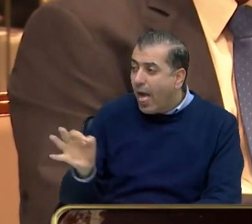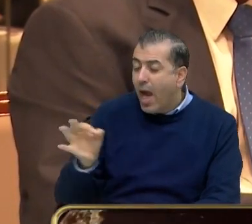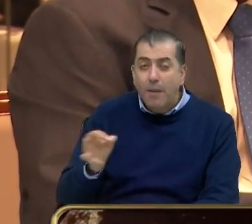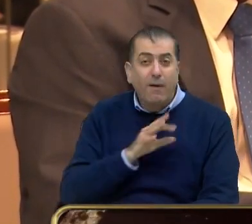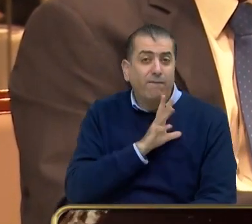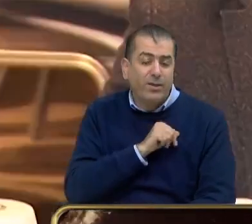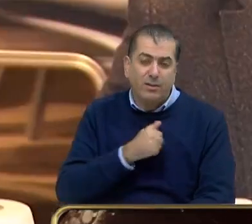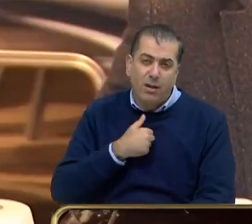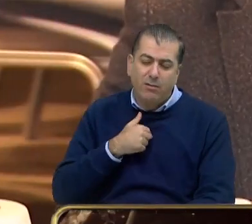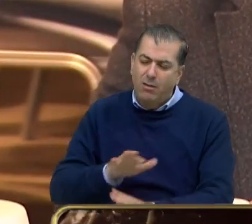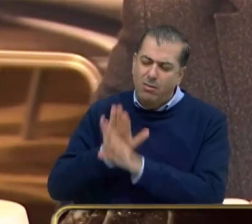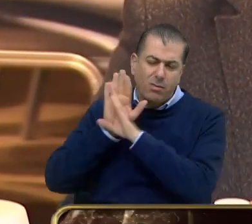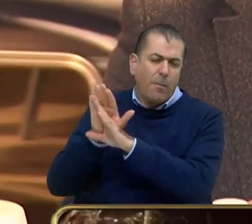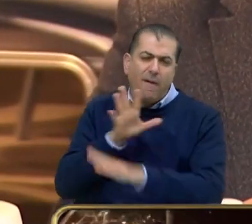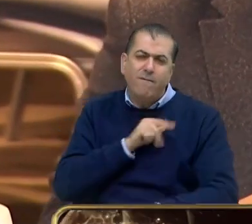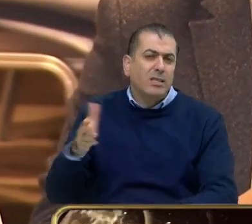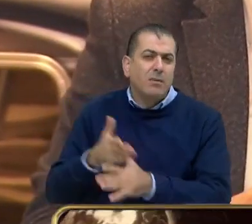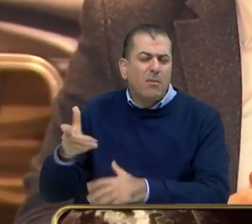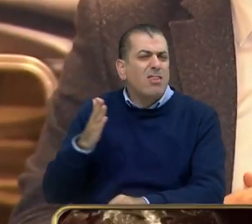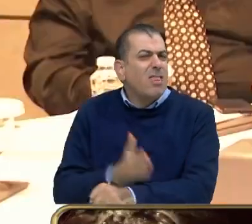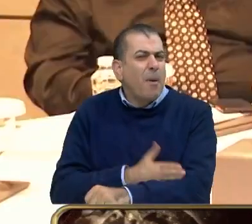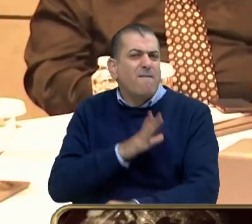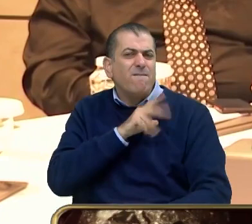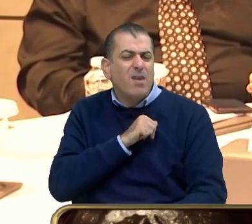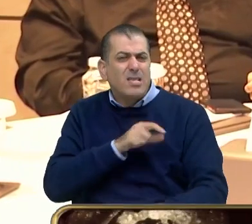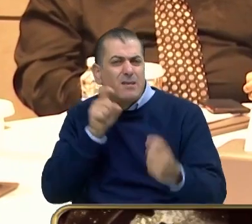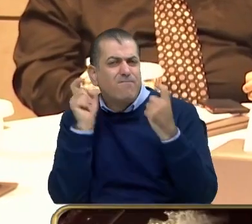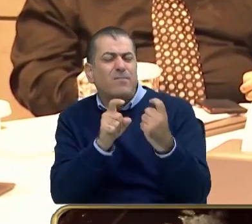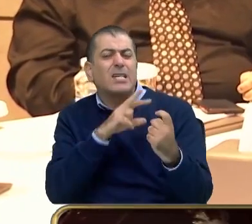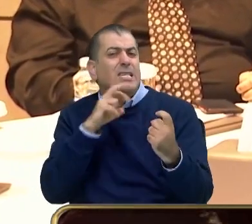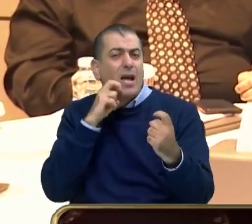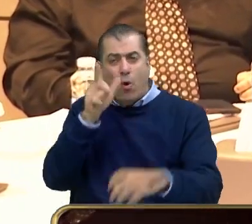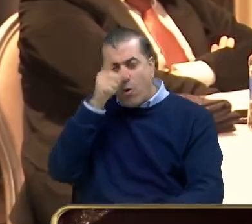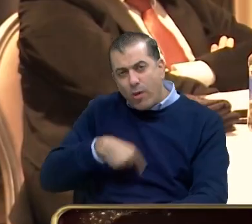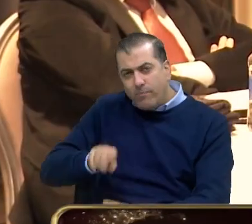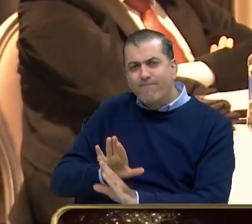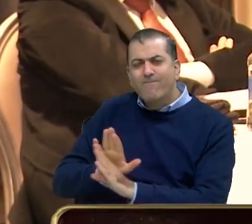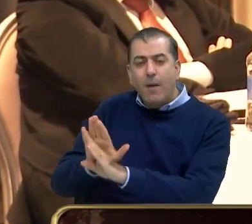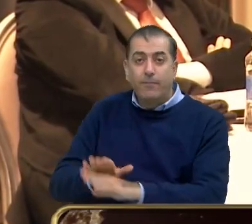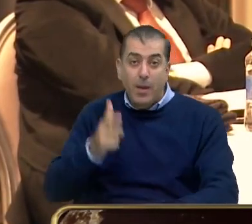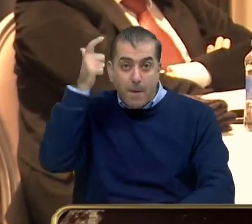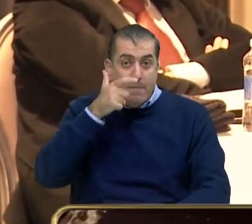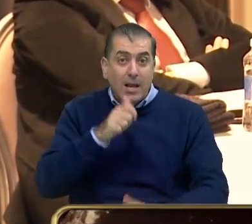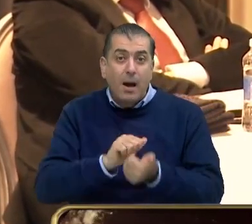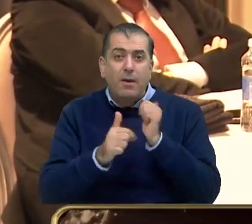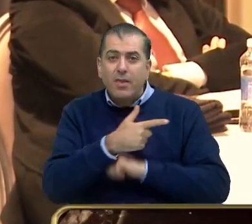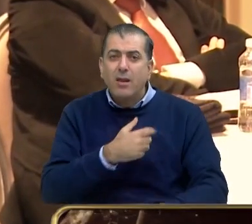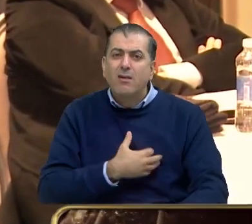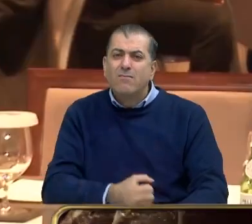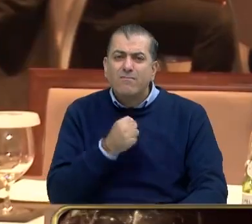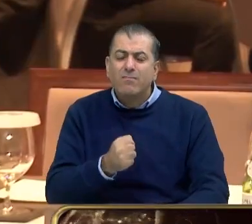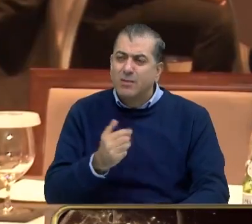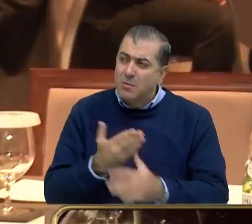كفاح الشعب الفلسطيني ونضاله من اجل الحريه والاستقلال مشيرا الى تصدي جلاله الملك عبد الله الثاني بكل قواه